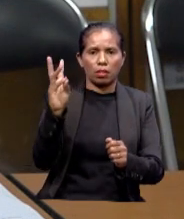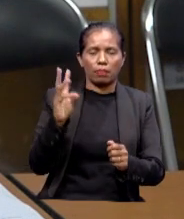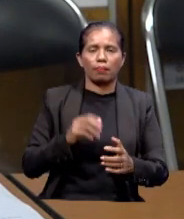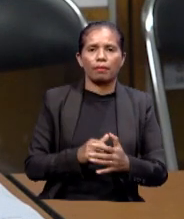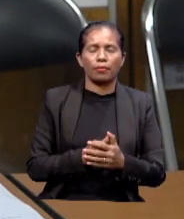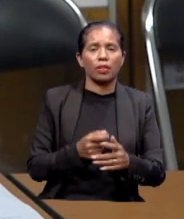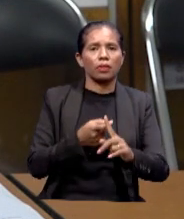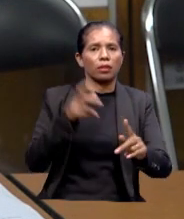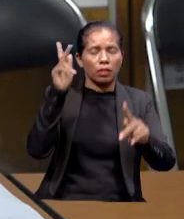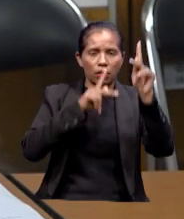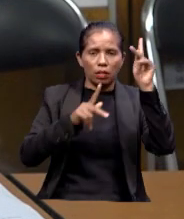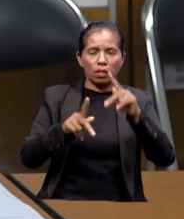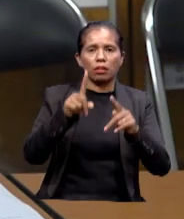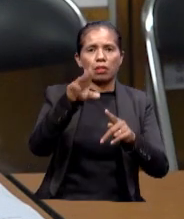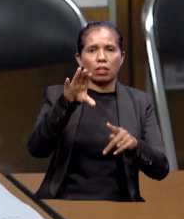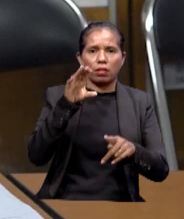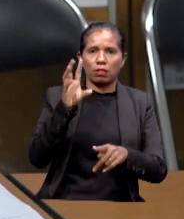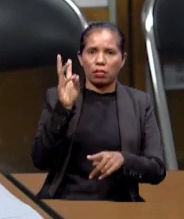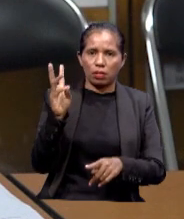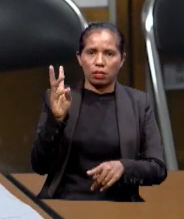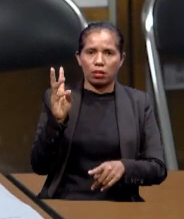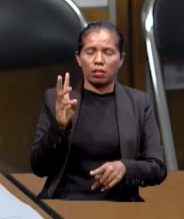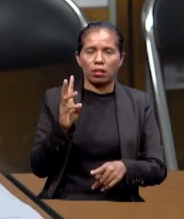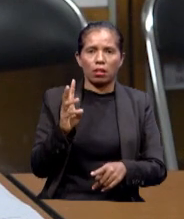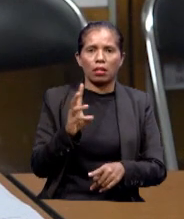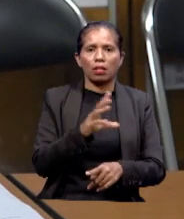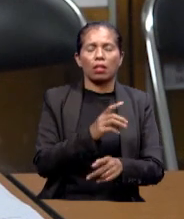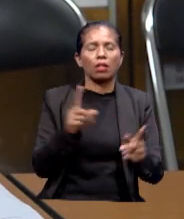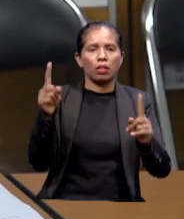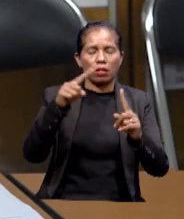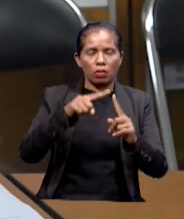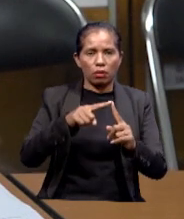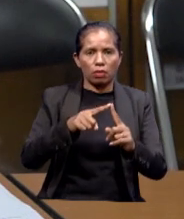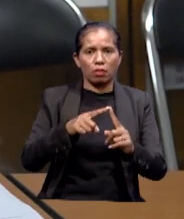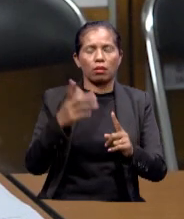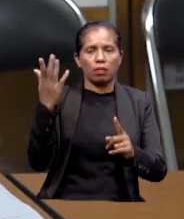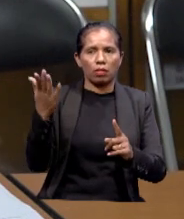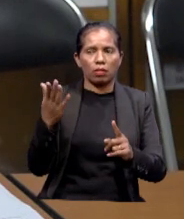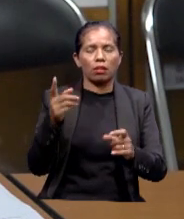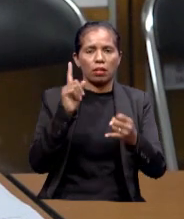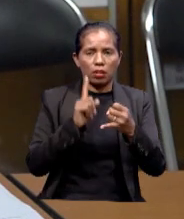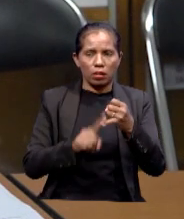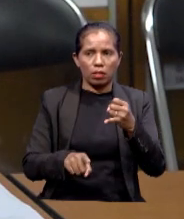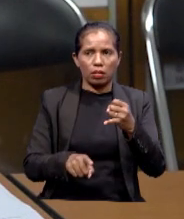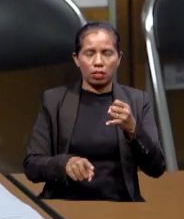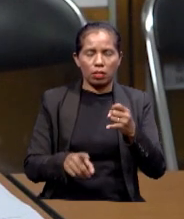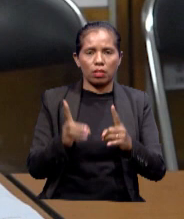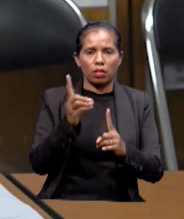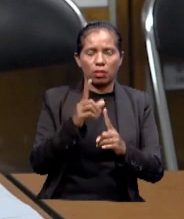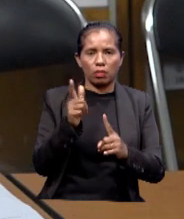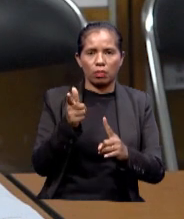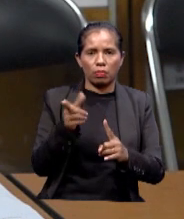hosi caso ibe atus idenen né nebe ma toi ha ikus ya dia